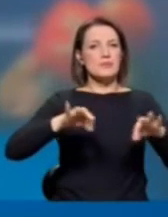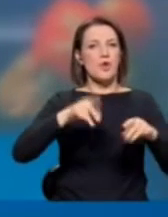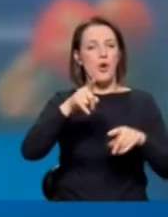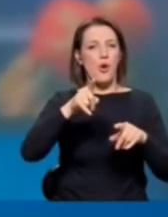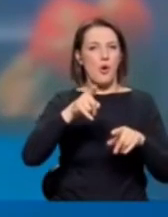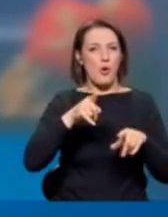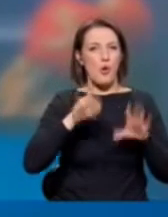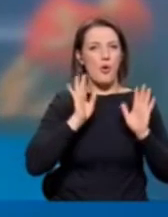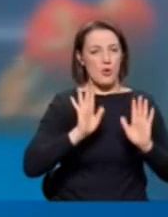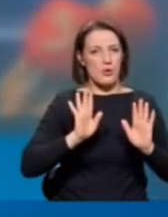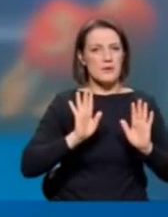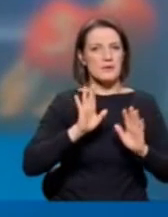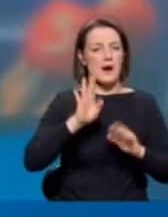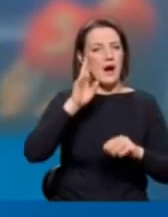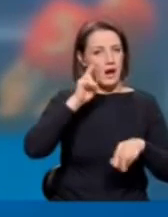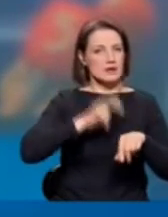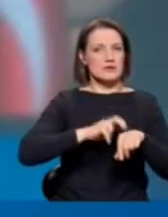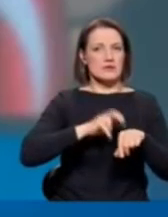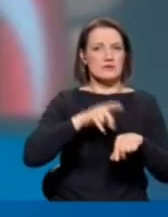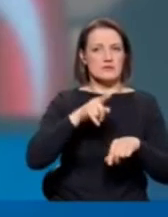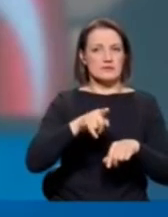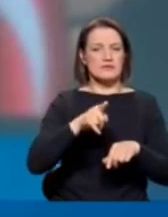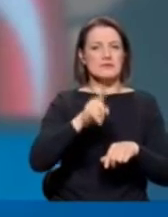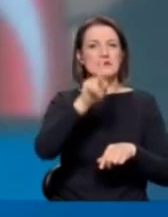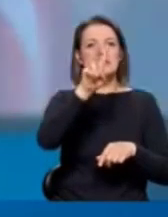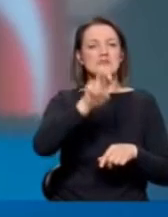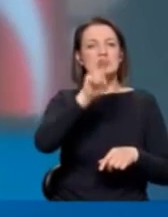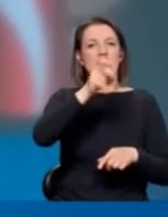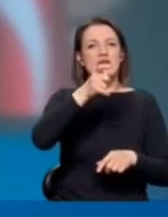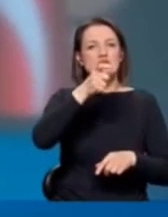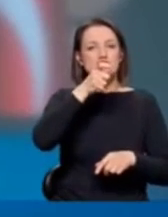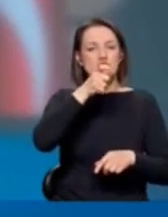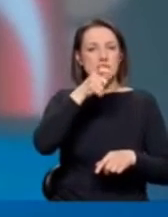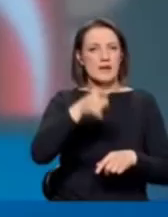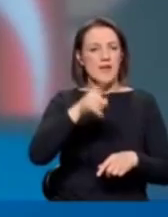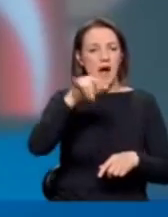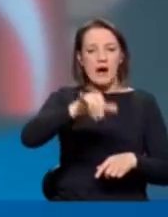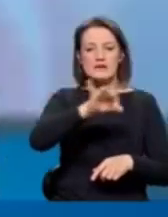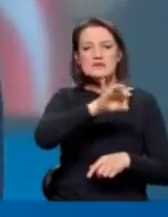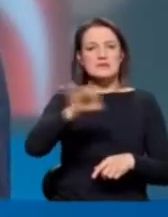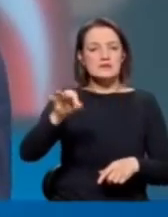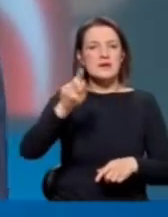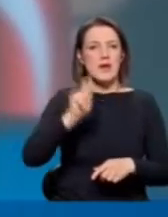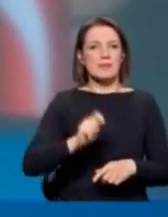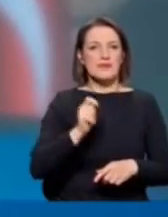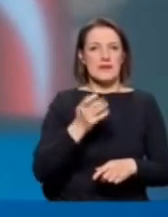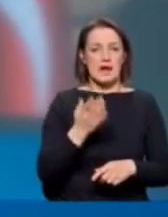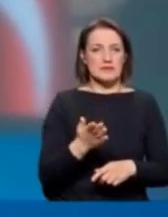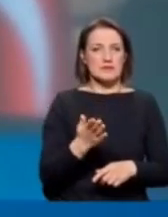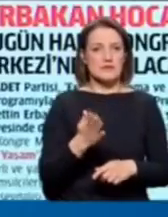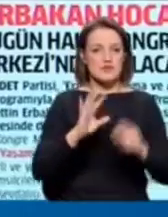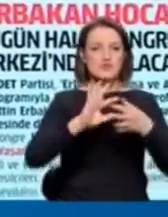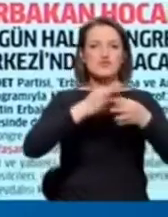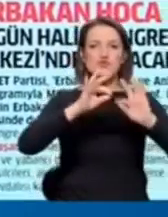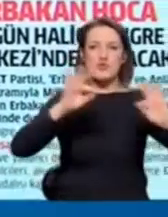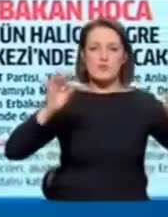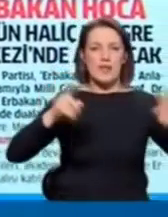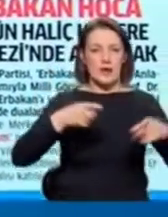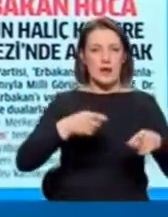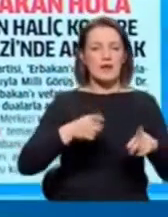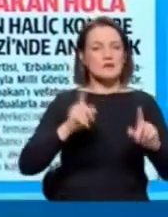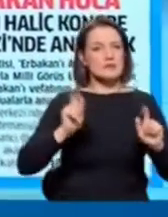taban Erbakan'ı anlıyor o taban 28 Şubat'ta Erbakan'a haksızlık ettiler cümlesini